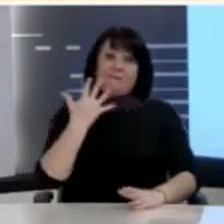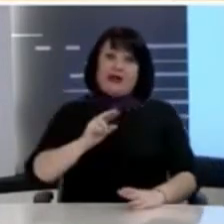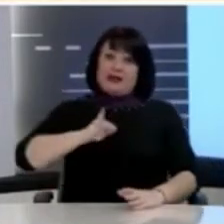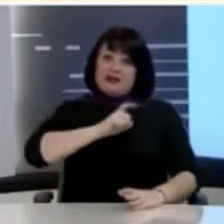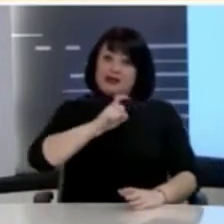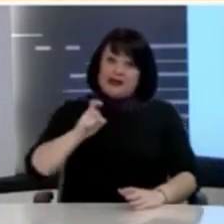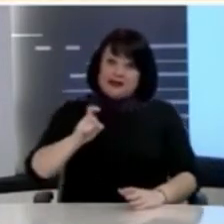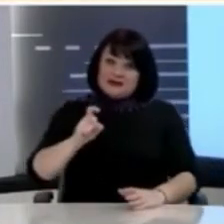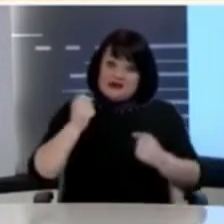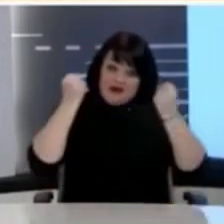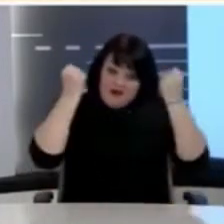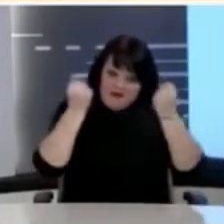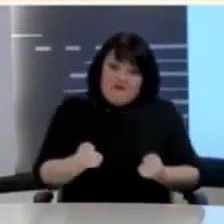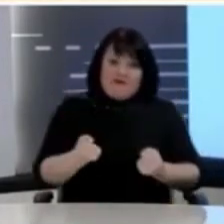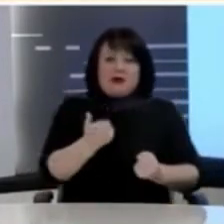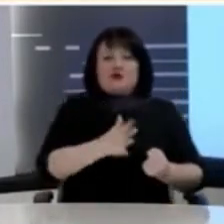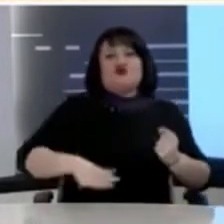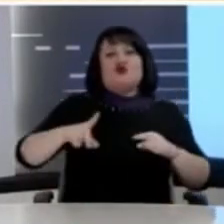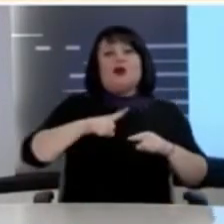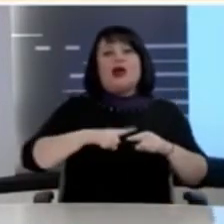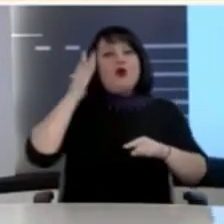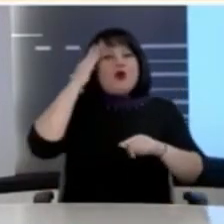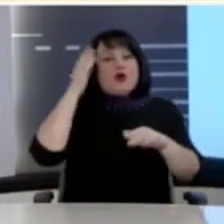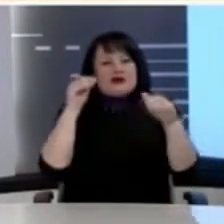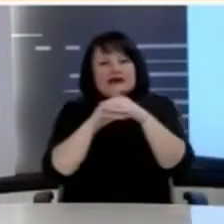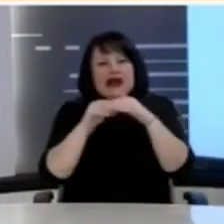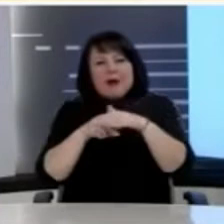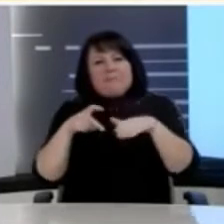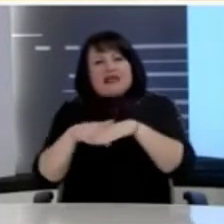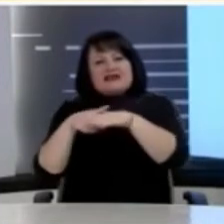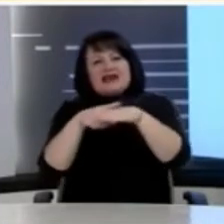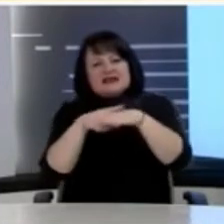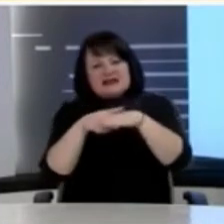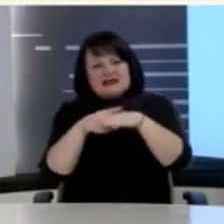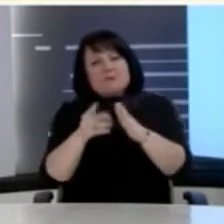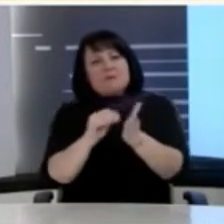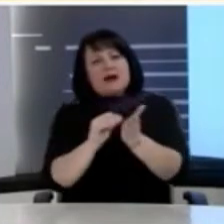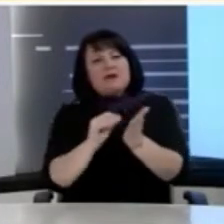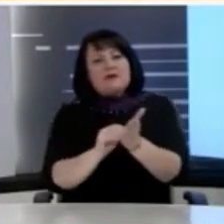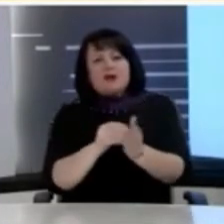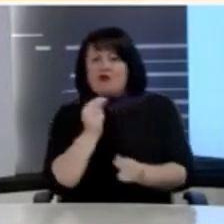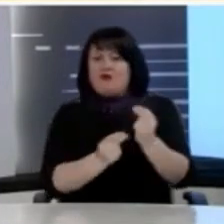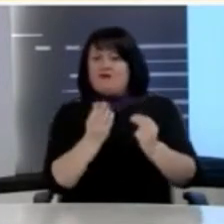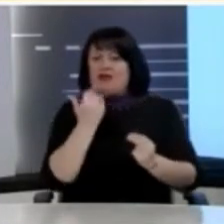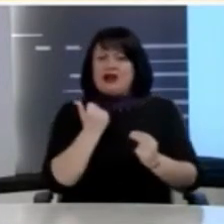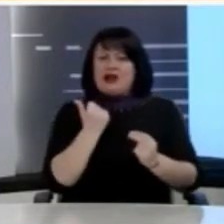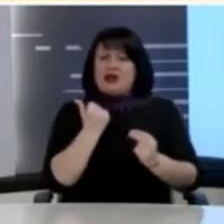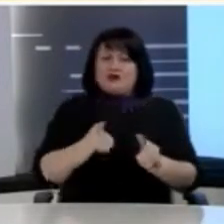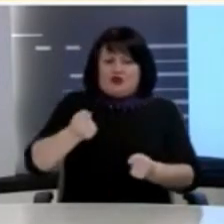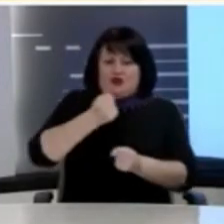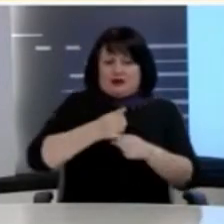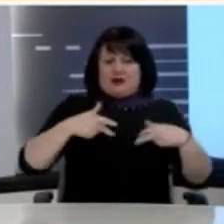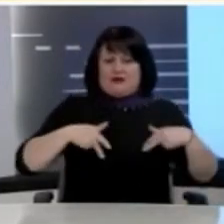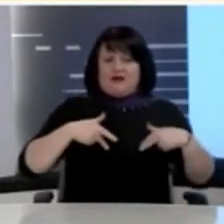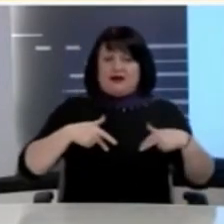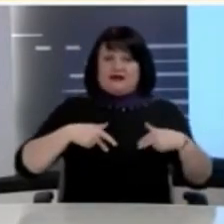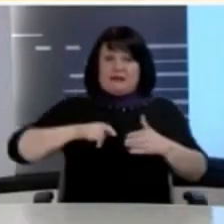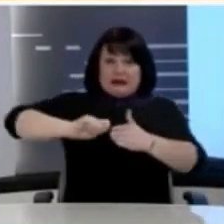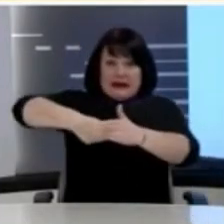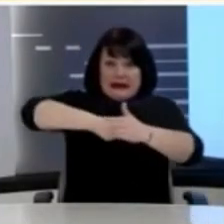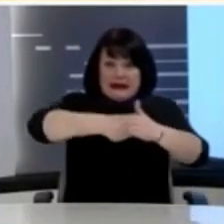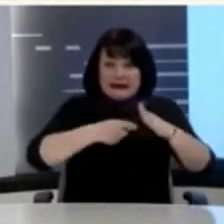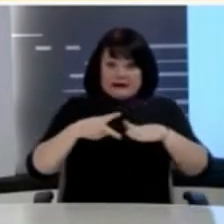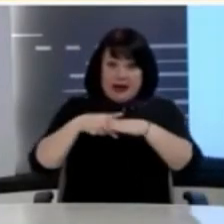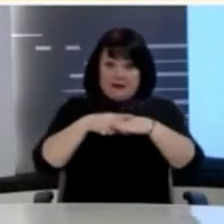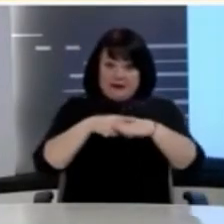δισεκατομμύρια που φορτώσατε στο λαό για την ανακεφαλαίωση των ελληνικών τραπεζών που δεν είχαν πρόβλημα όταν εσείς ήρθατε και μετά κλείσανε,